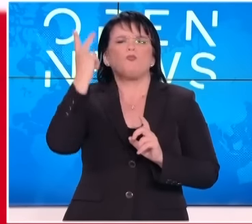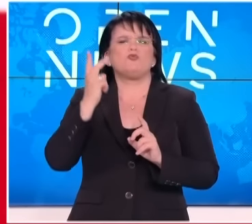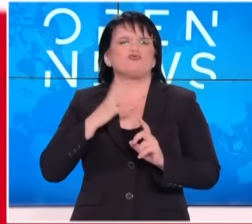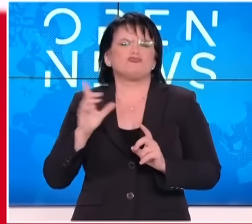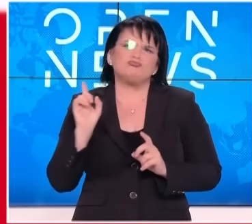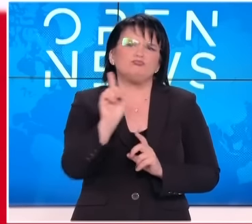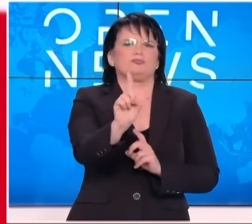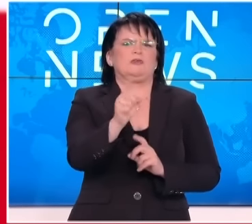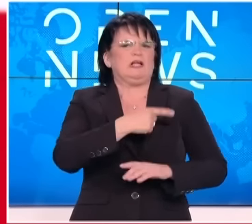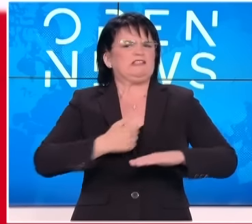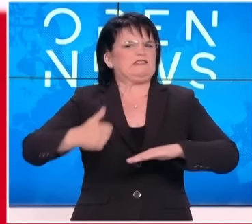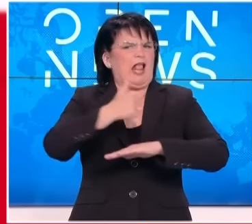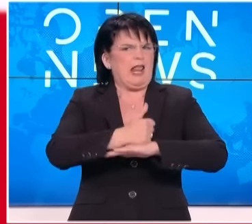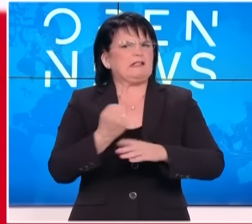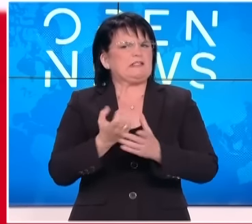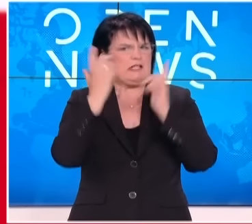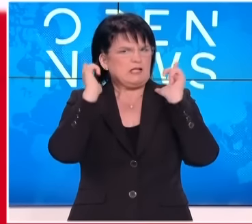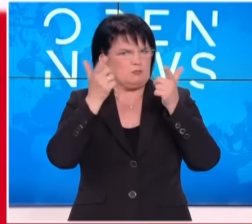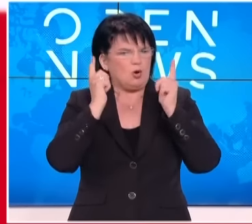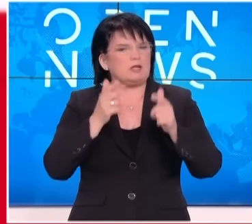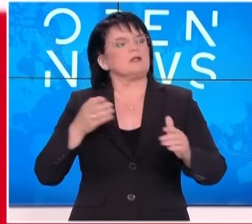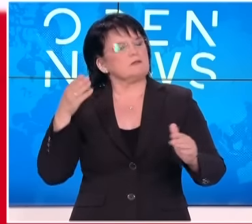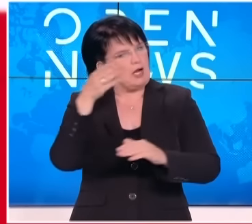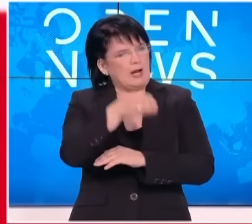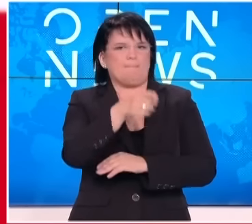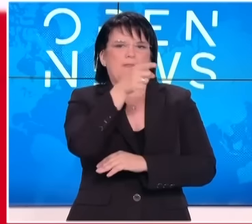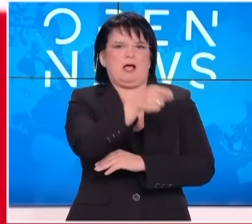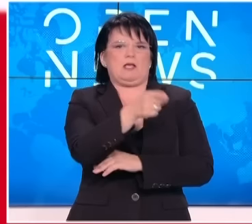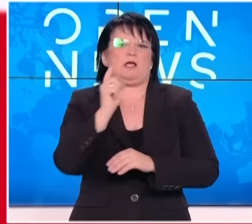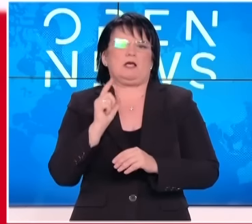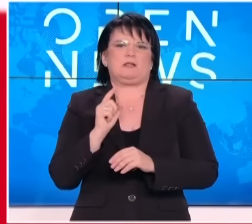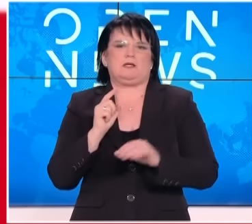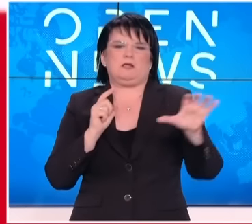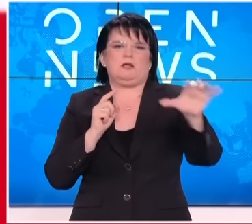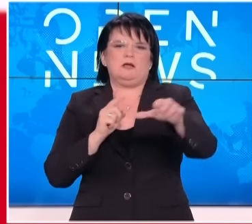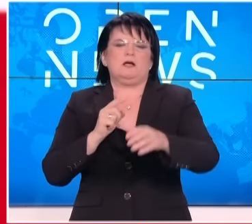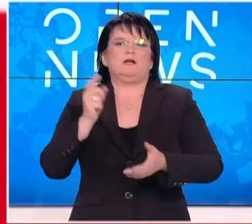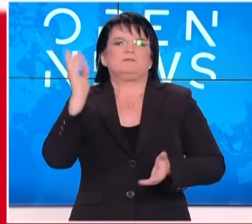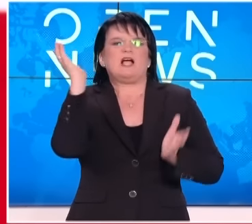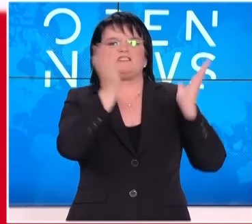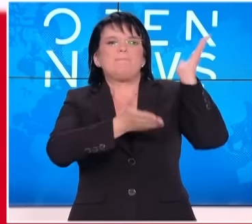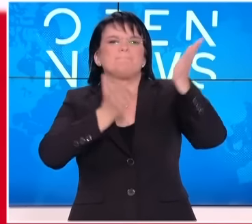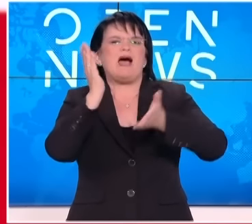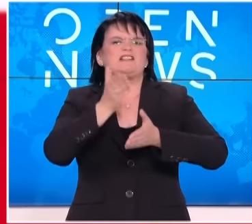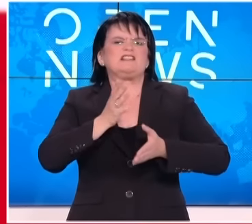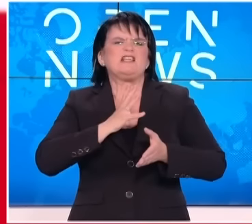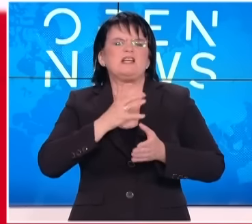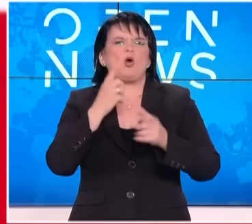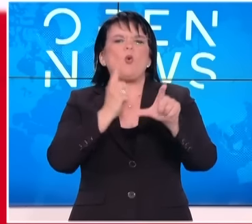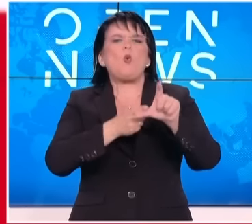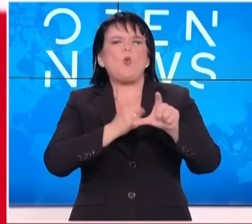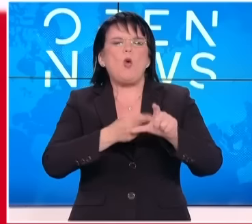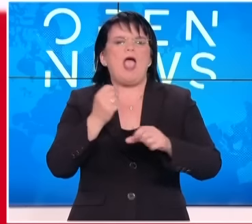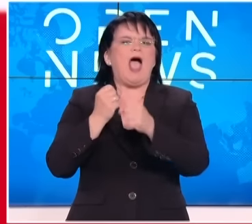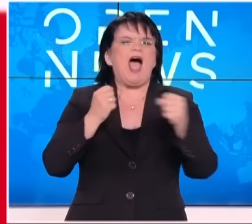λεγα και τα στελέχη της νέας δημοκρατίας καλό είναι να περάσουν από αυτούς τους τόπους μαρτυρίου να δούνε πώς ζούσαν οι κομμουνιστές οι